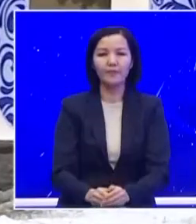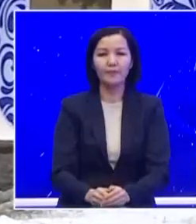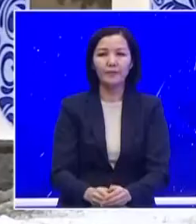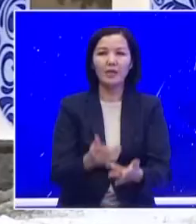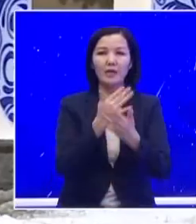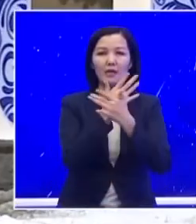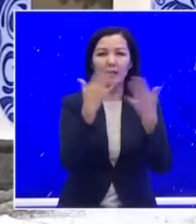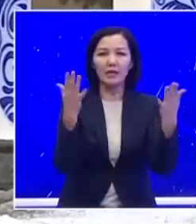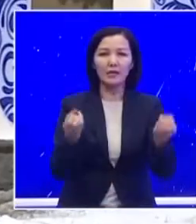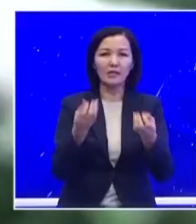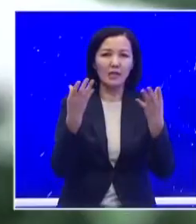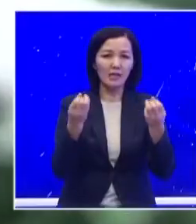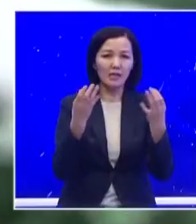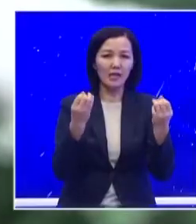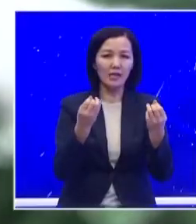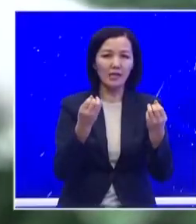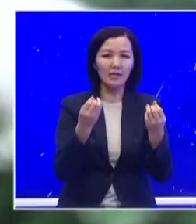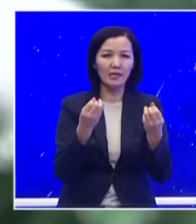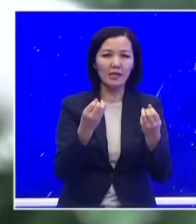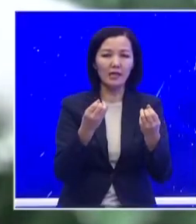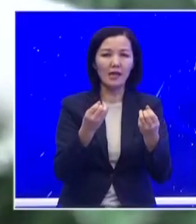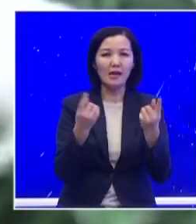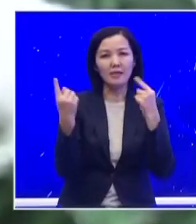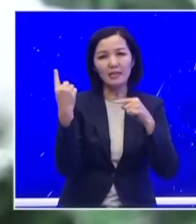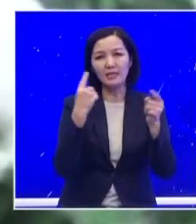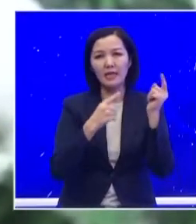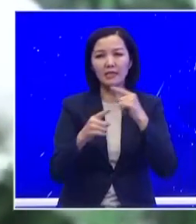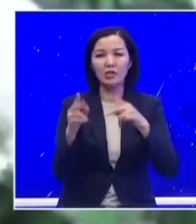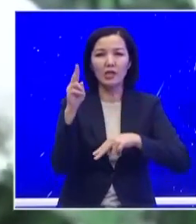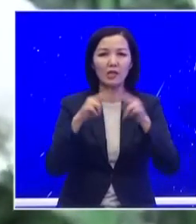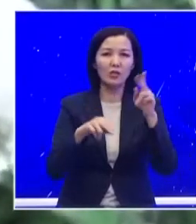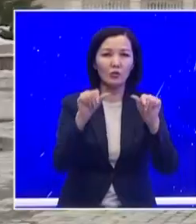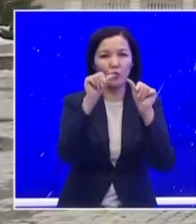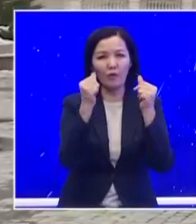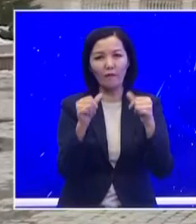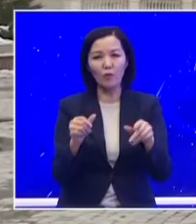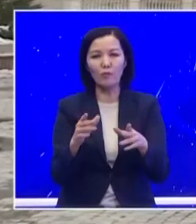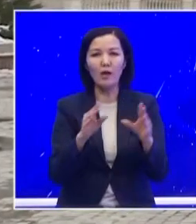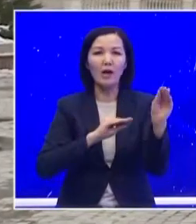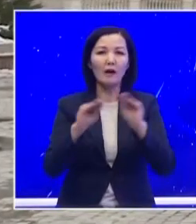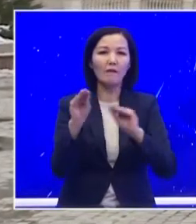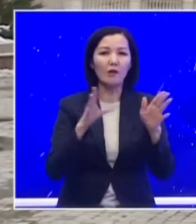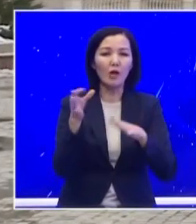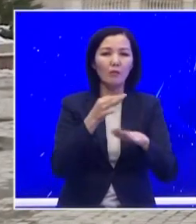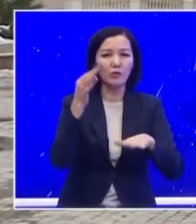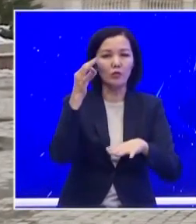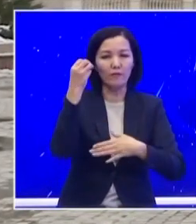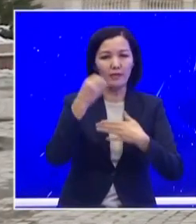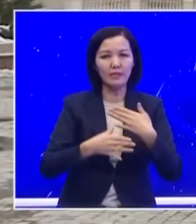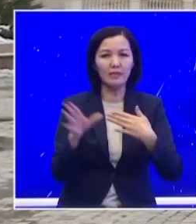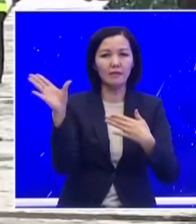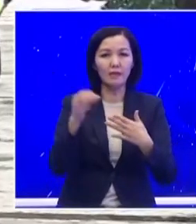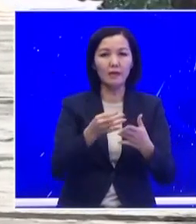Декоративные фонари, светодиодные гирлянды и сказочные малые архитектурные формы. В этом году оформление областного центра будет